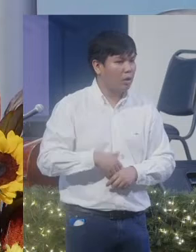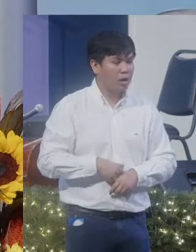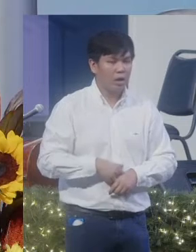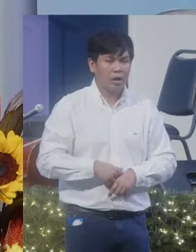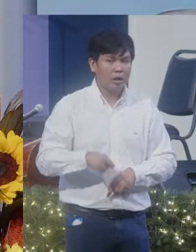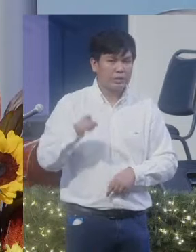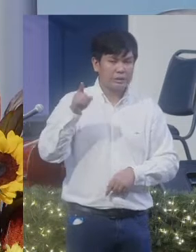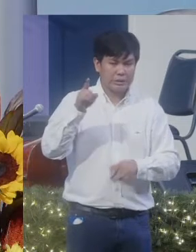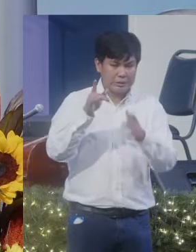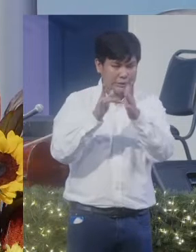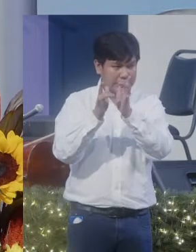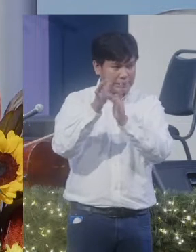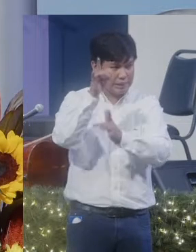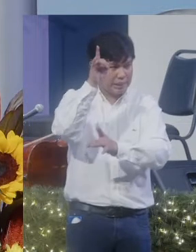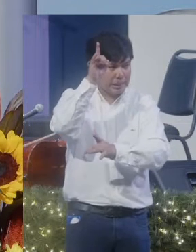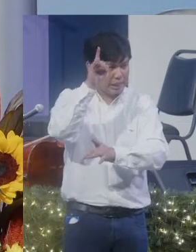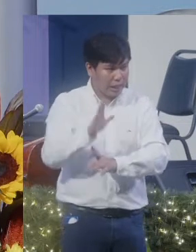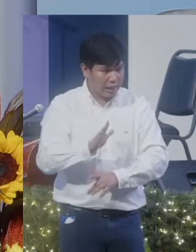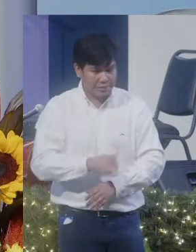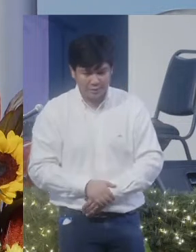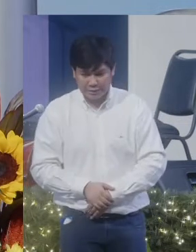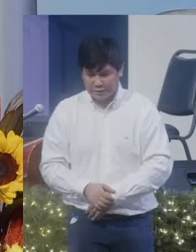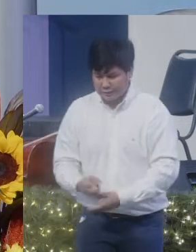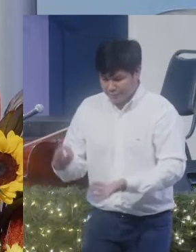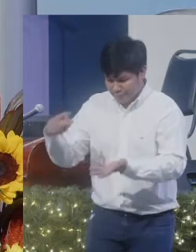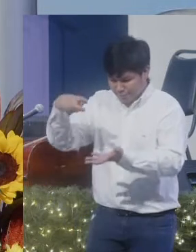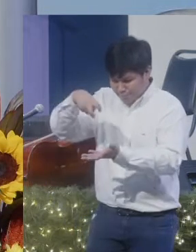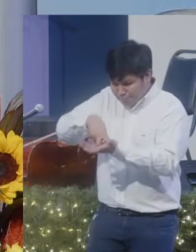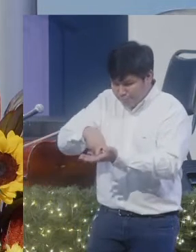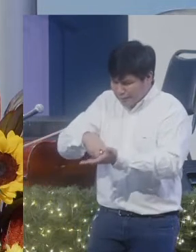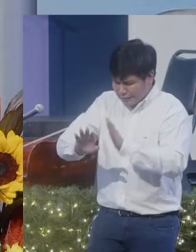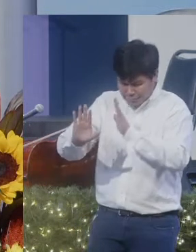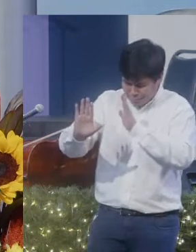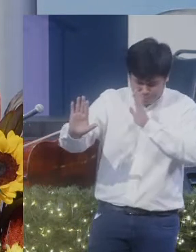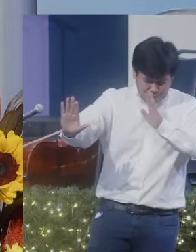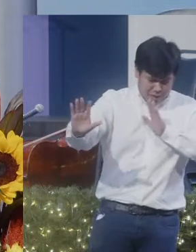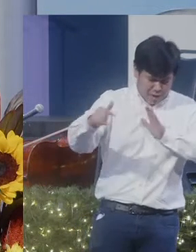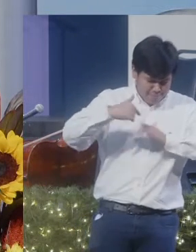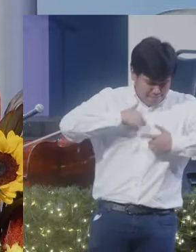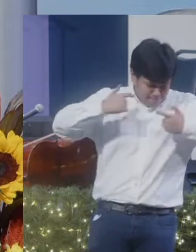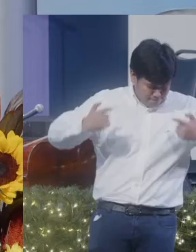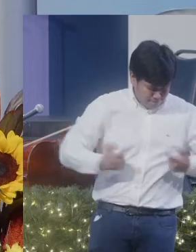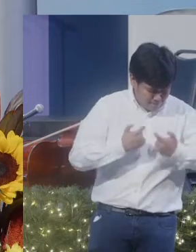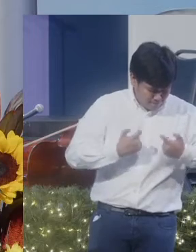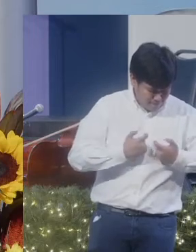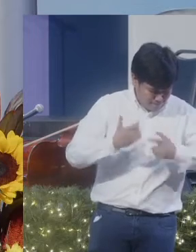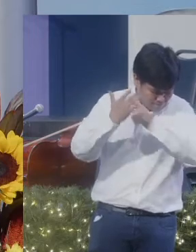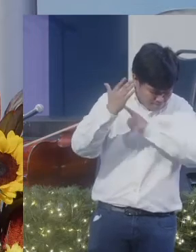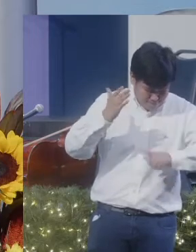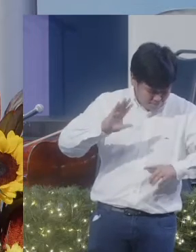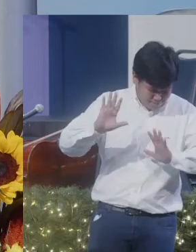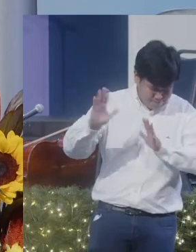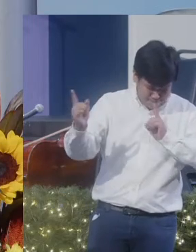down at Jesus' knees saying, depart from me, for I am a sinful man, O Lord.